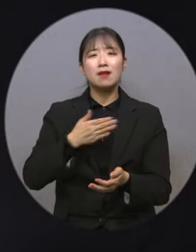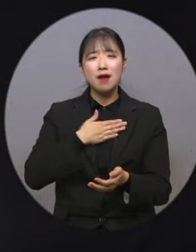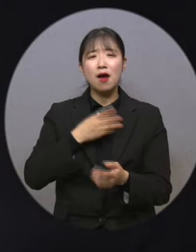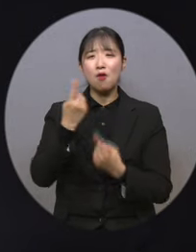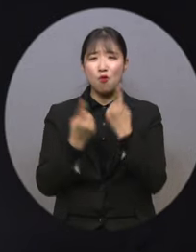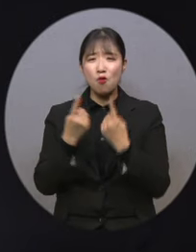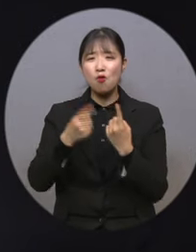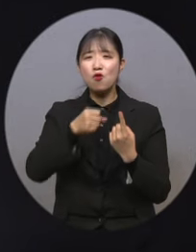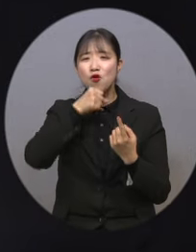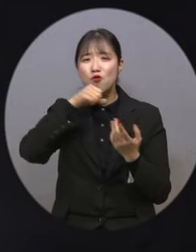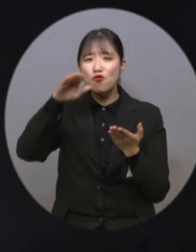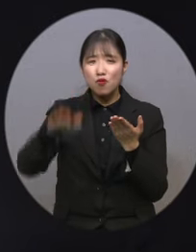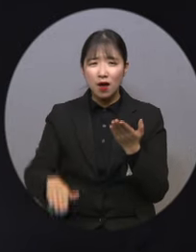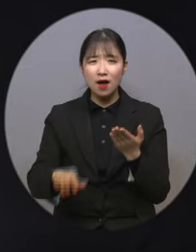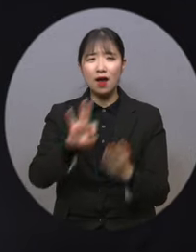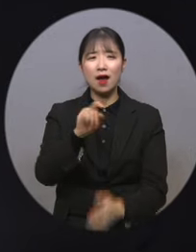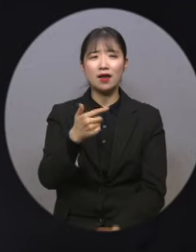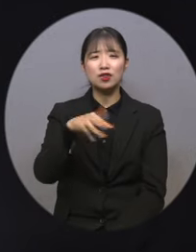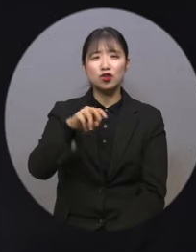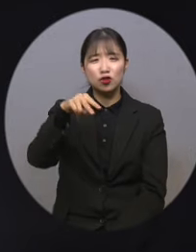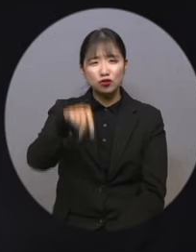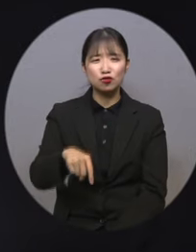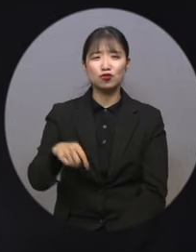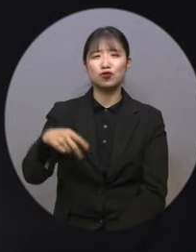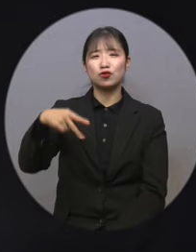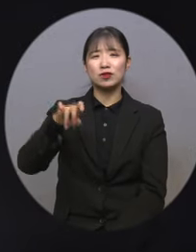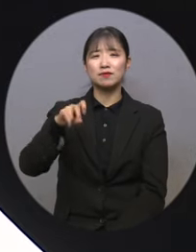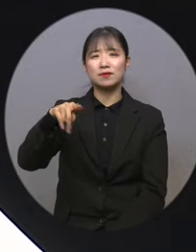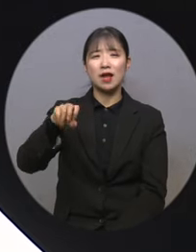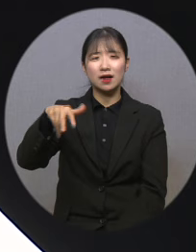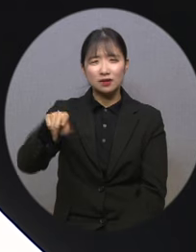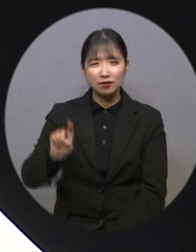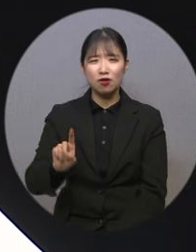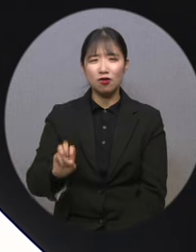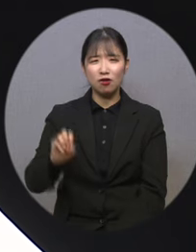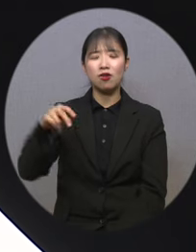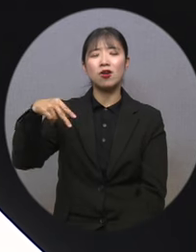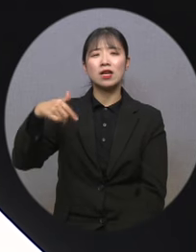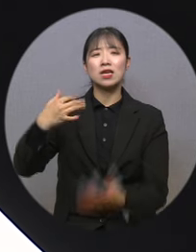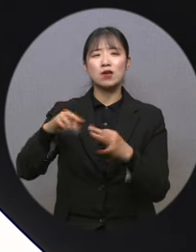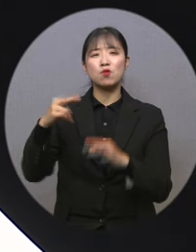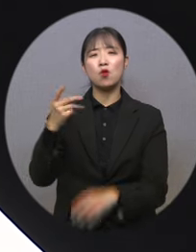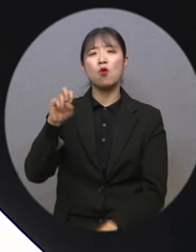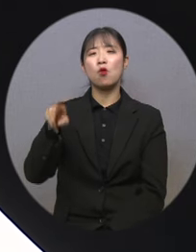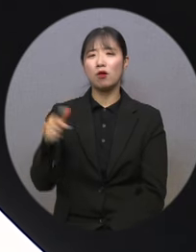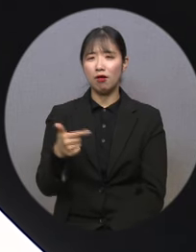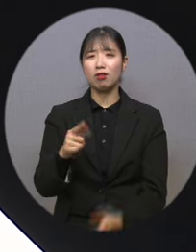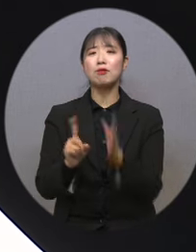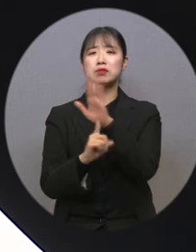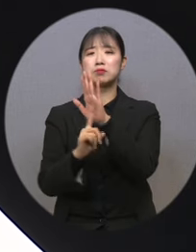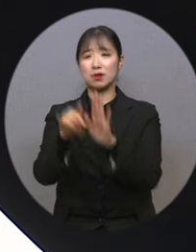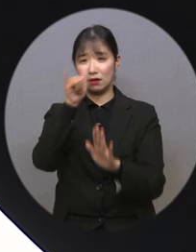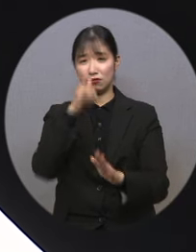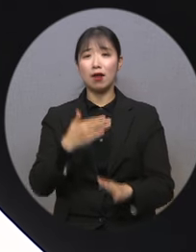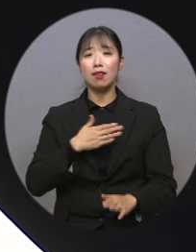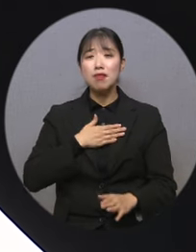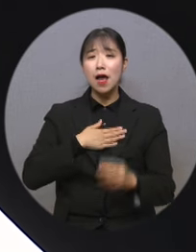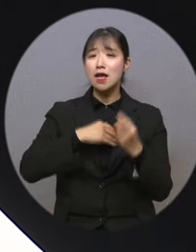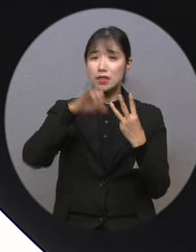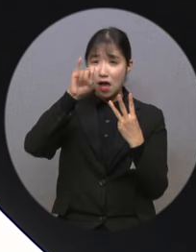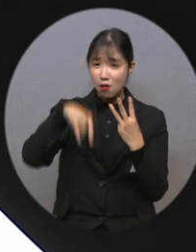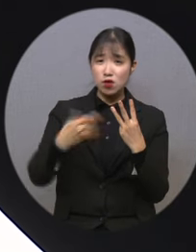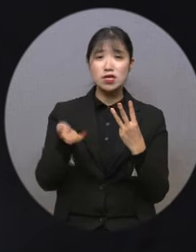낮은 안철수, 심상정, 김종현은 내주고. 나는 여론이 3등인데도 몇 달간 안